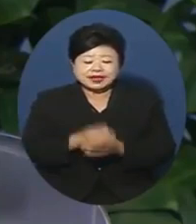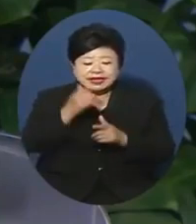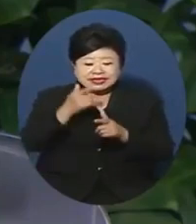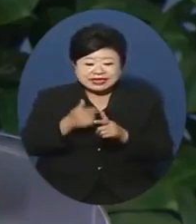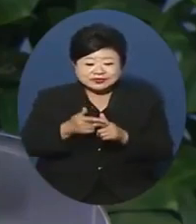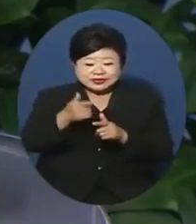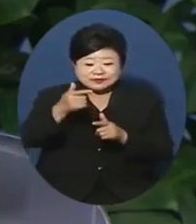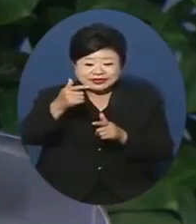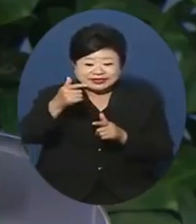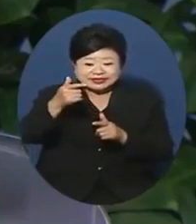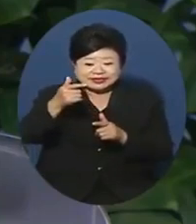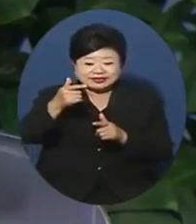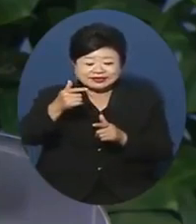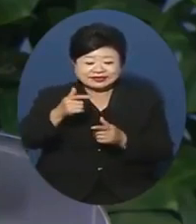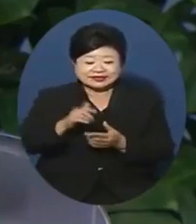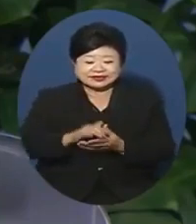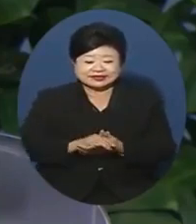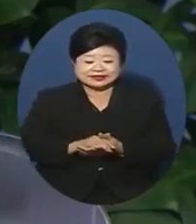예수님이